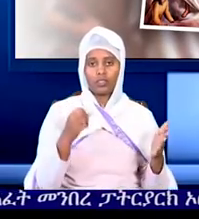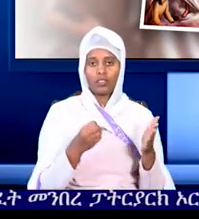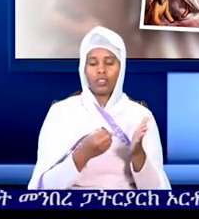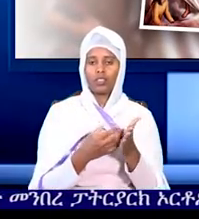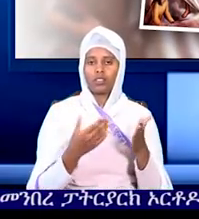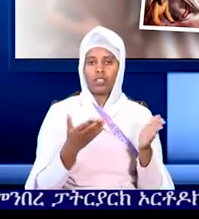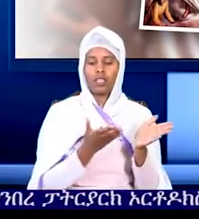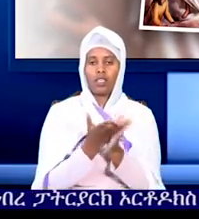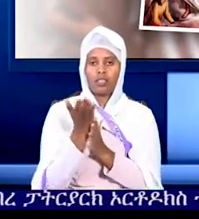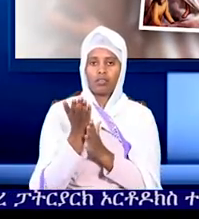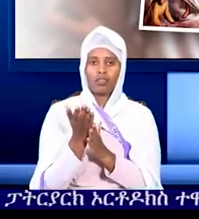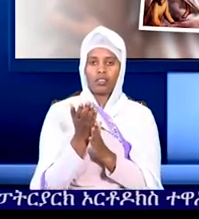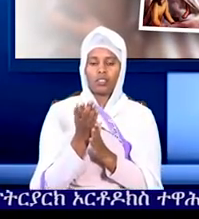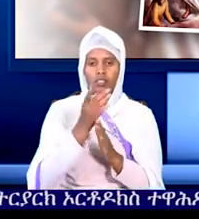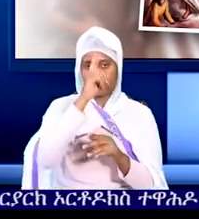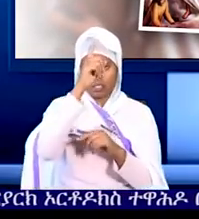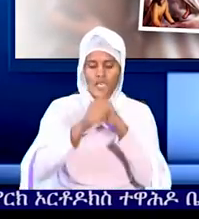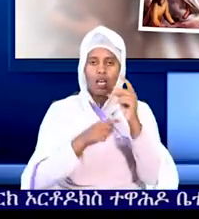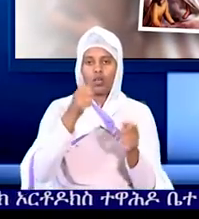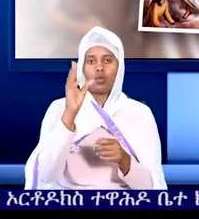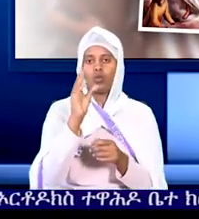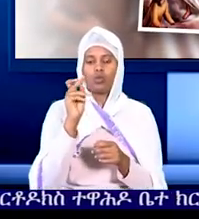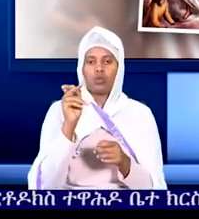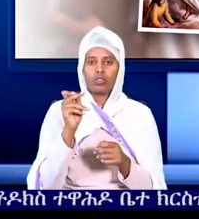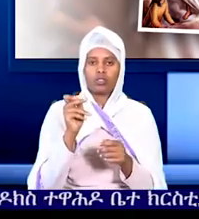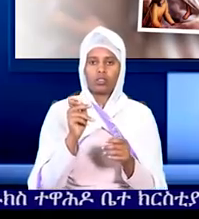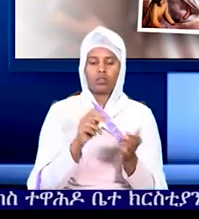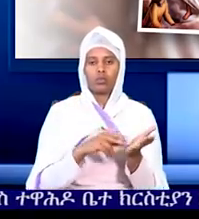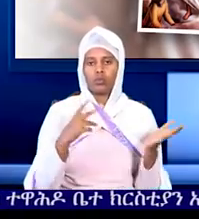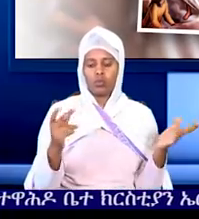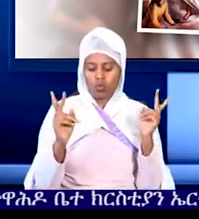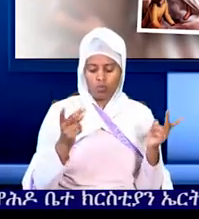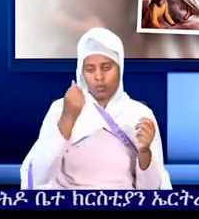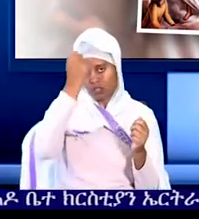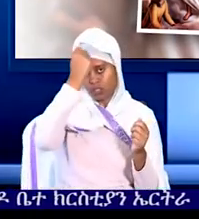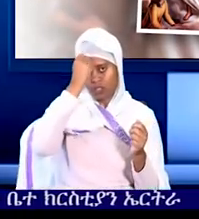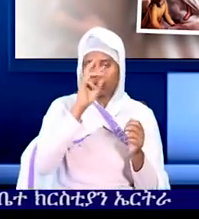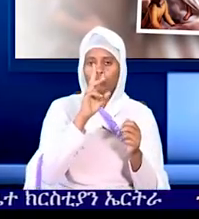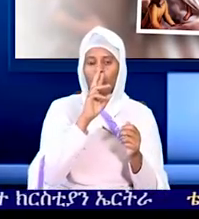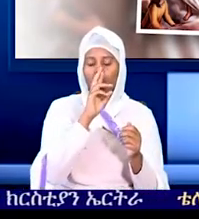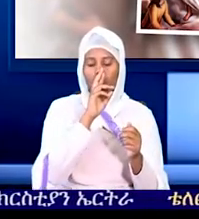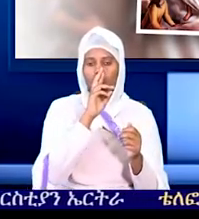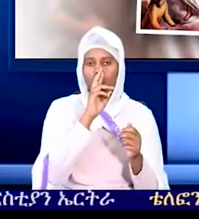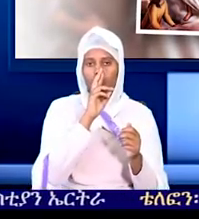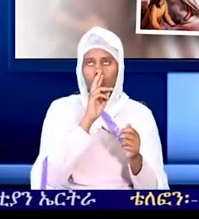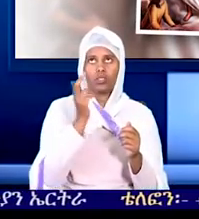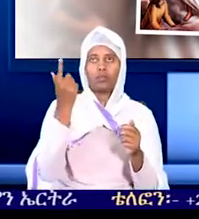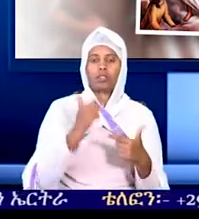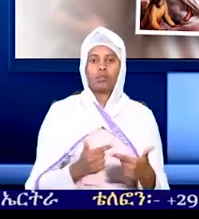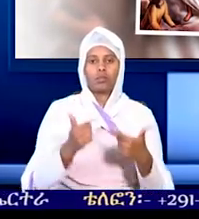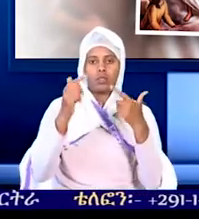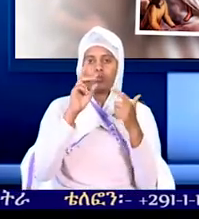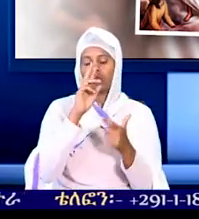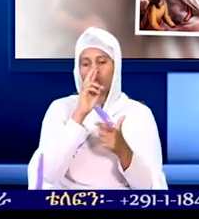اكل نموت سلاد حلف نمغري ايهدما نمودا لوموينا ذكرنا بصم